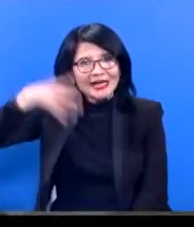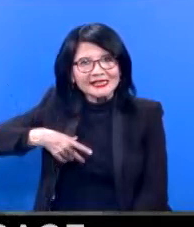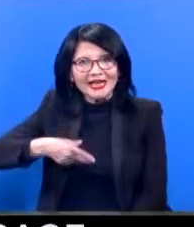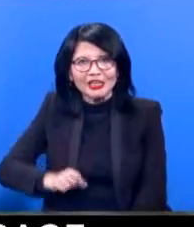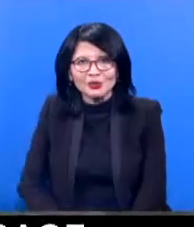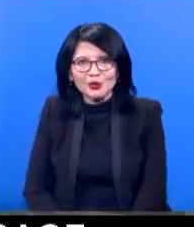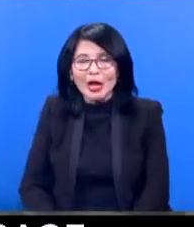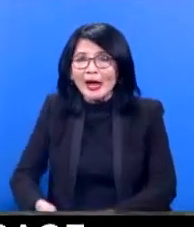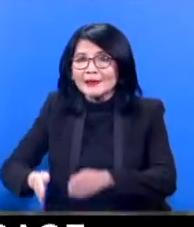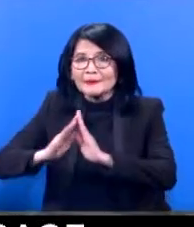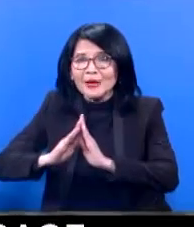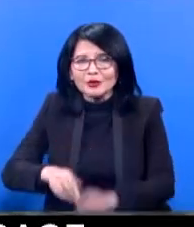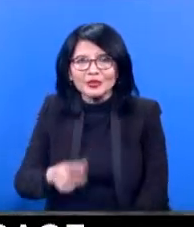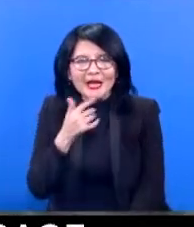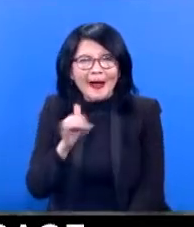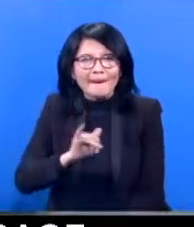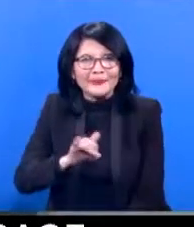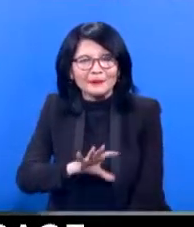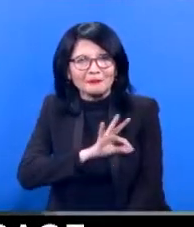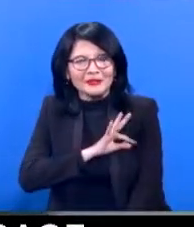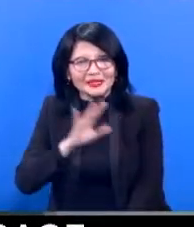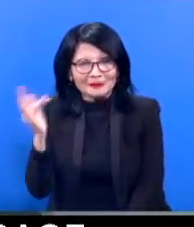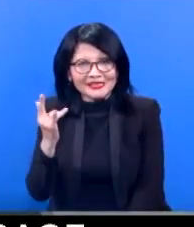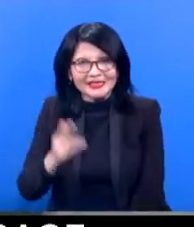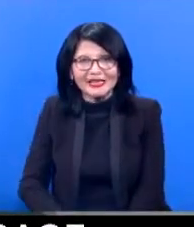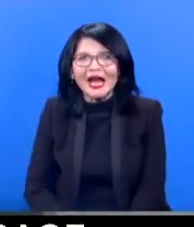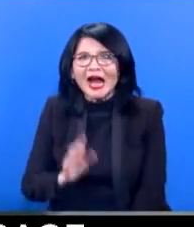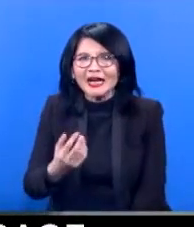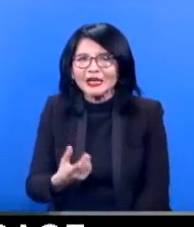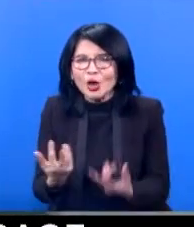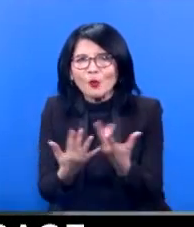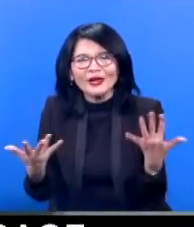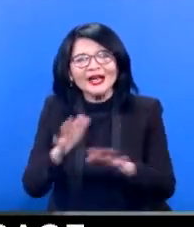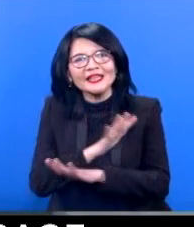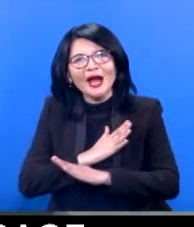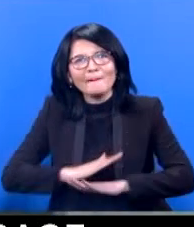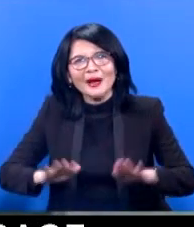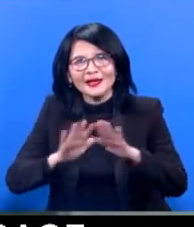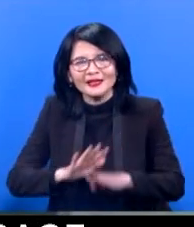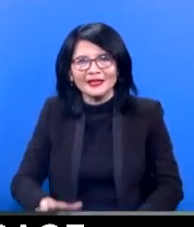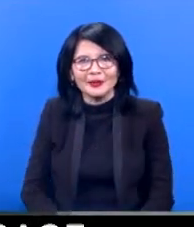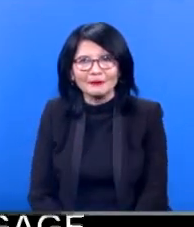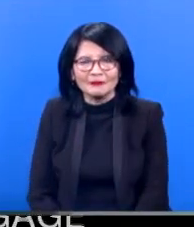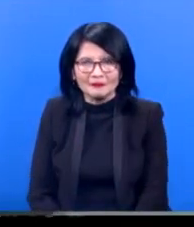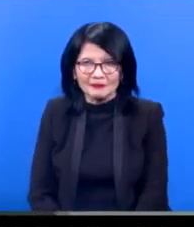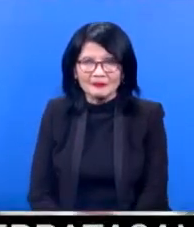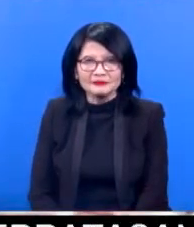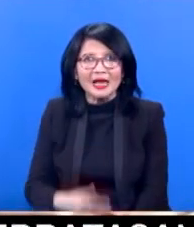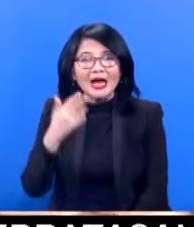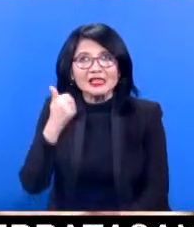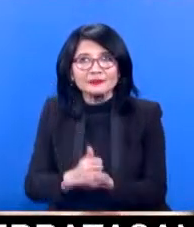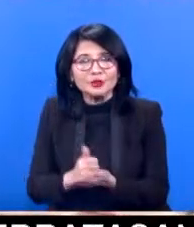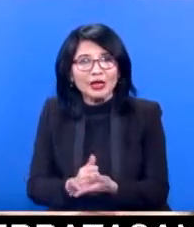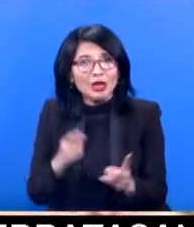mirip Istana Merdeka untuk memberikan rasa nyaman kepada warga Hai sebenarnya Tujuan utamanya